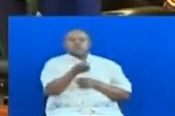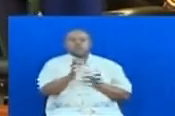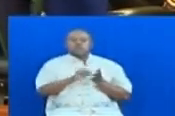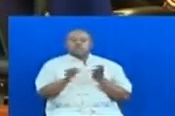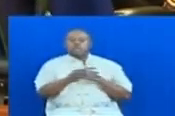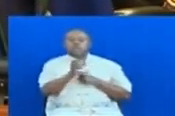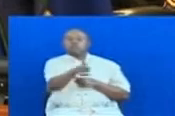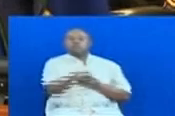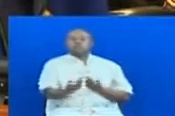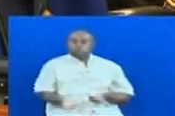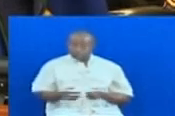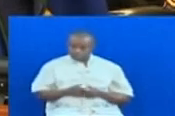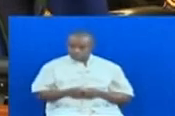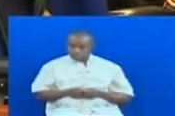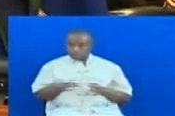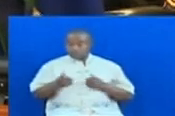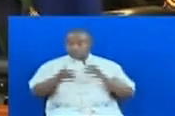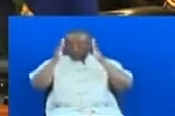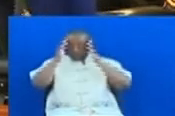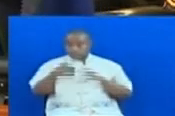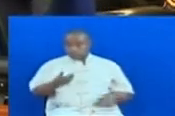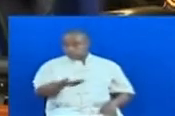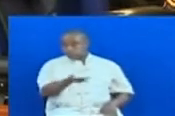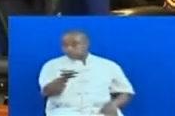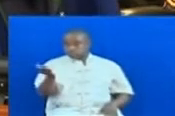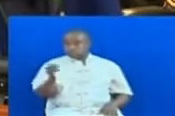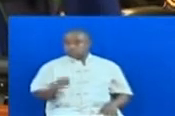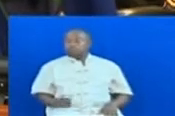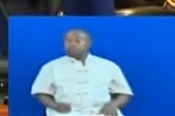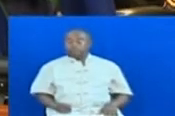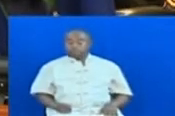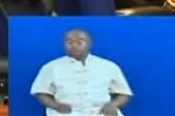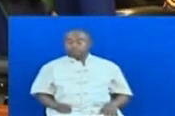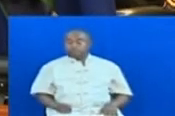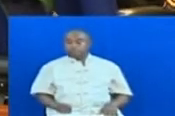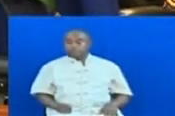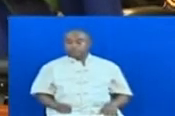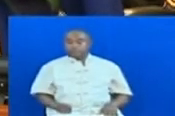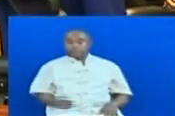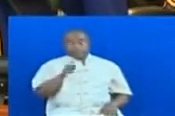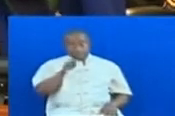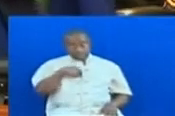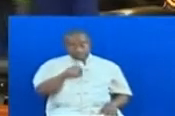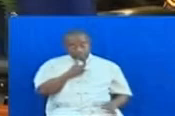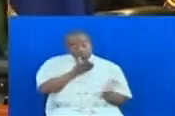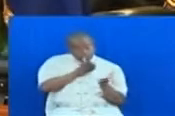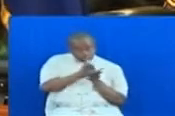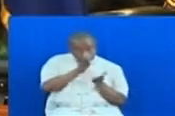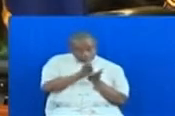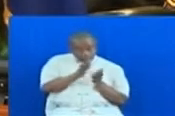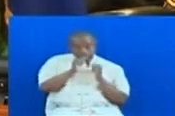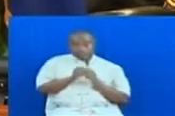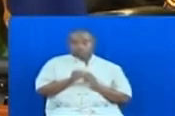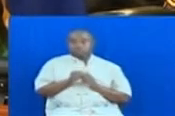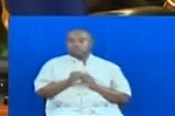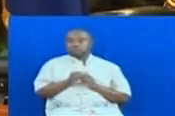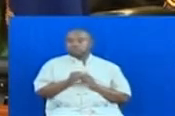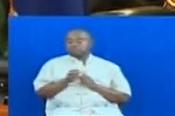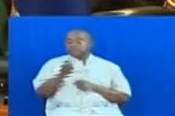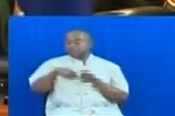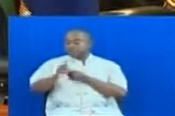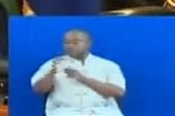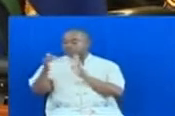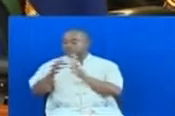tulionayo. Kwa hiyo waheshimiwa wabunge, ili tusikipungukie kifungu ambacho kinatutaka tufanye hivyo katika sheria